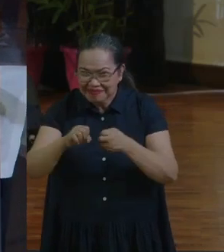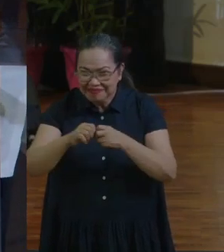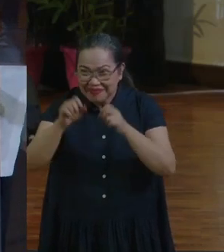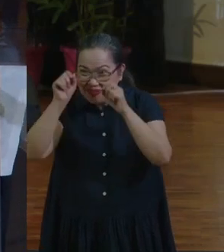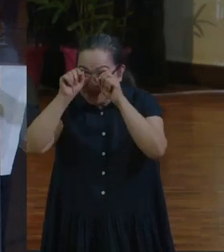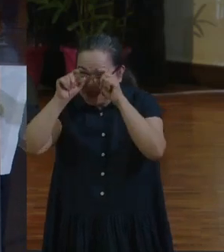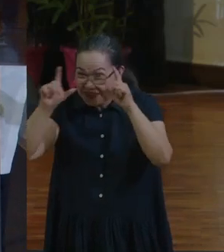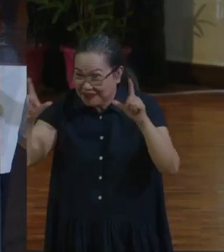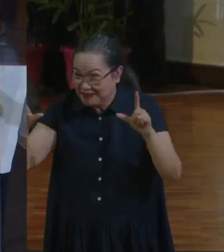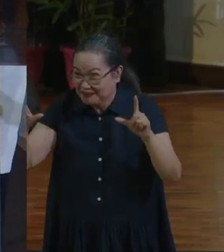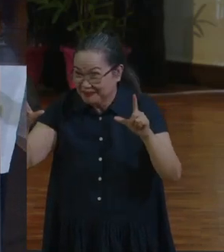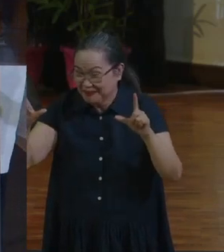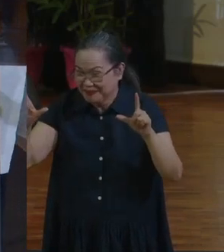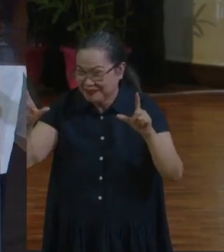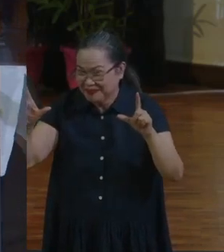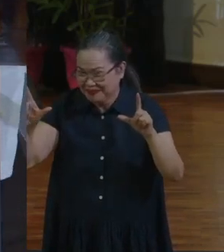nyo,